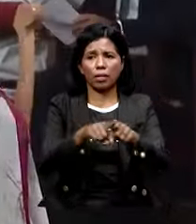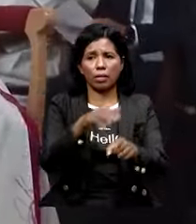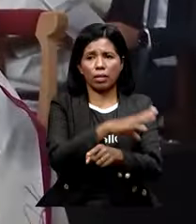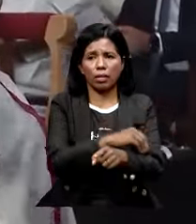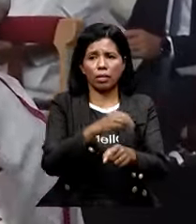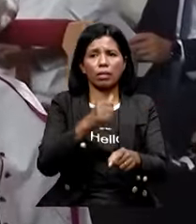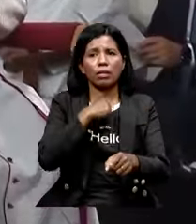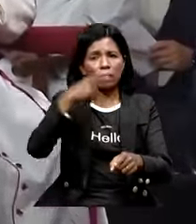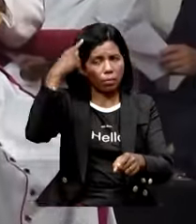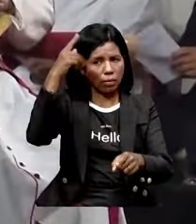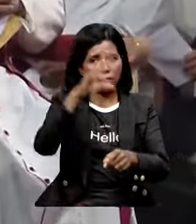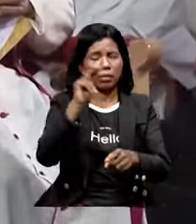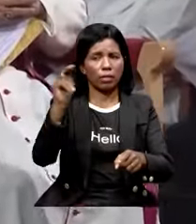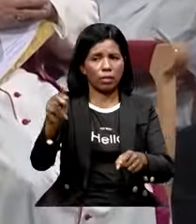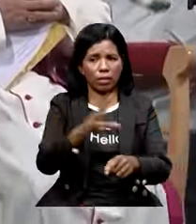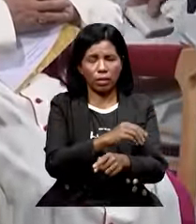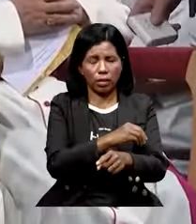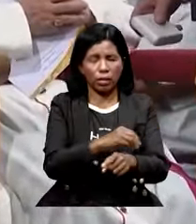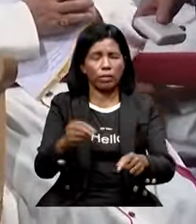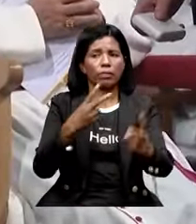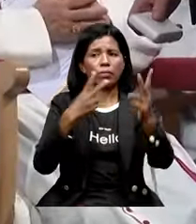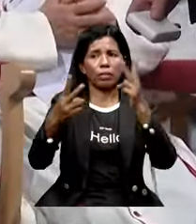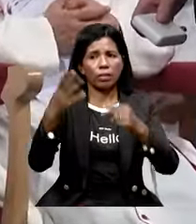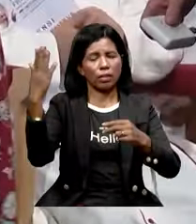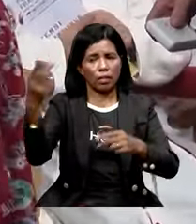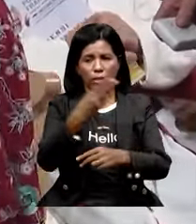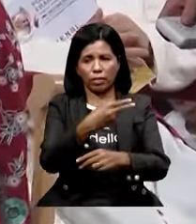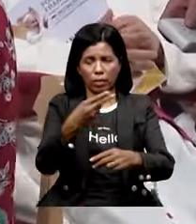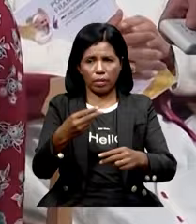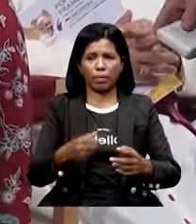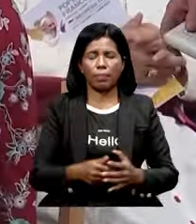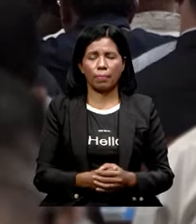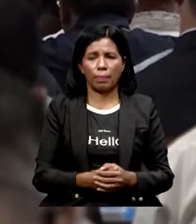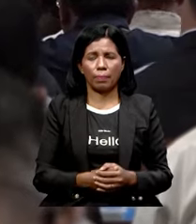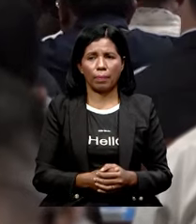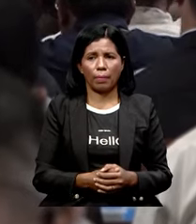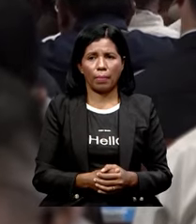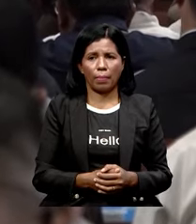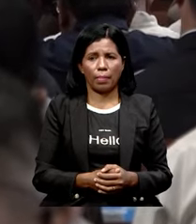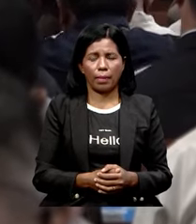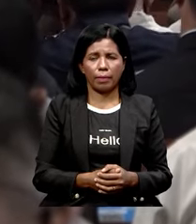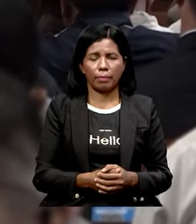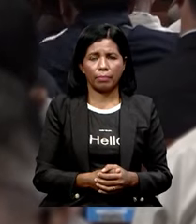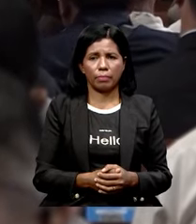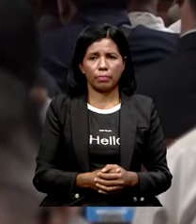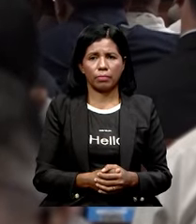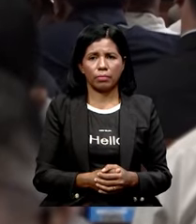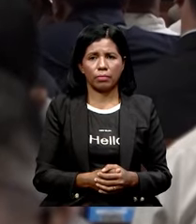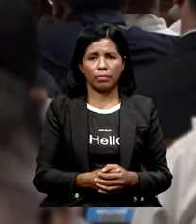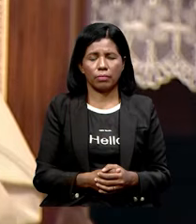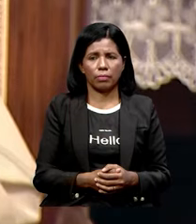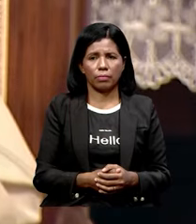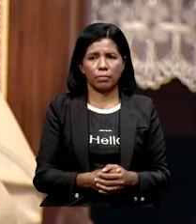rua Papa Francisco Nian durante a visita à Indonésia. Como é stato ricordato, il motto scelto per questa